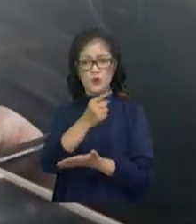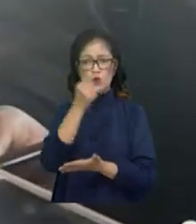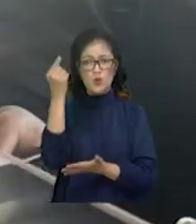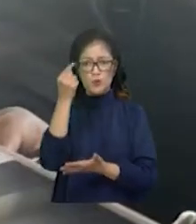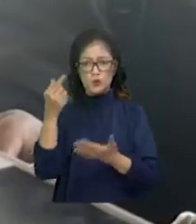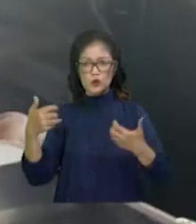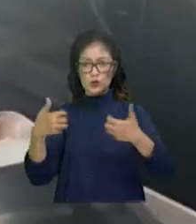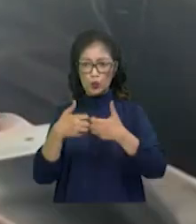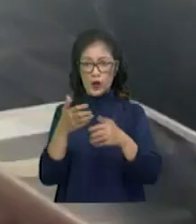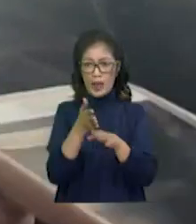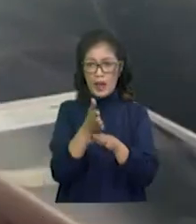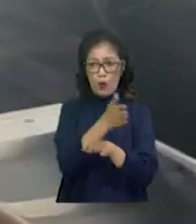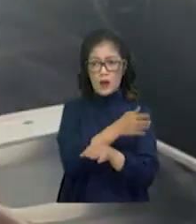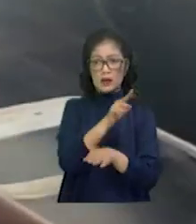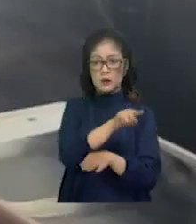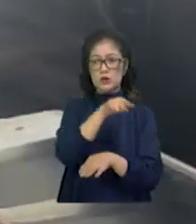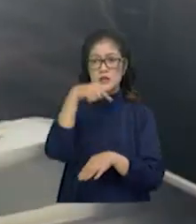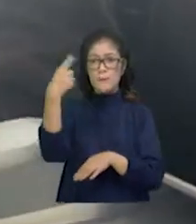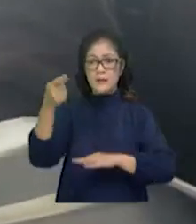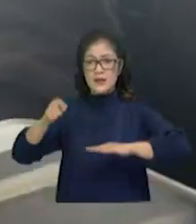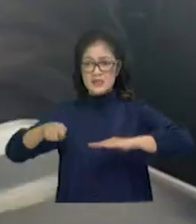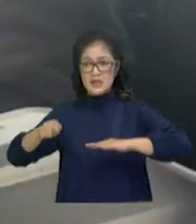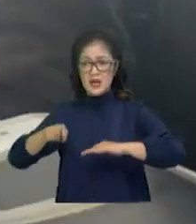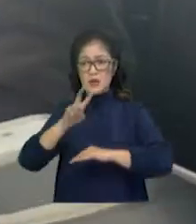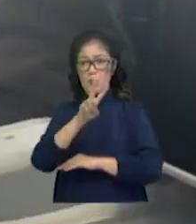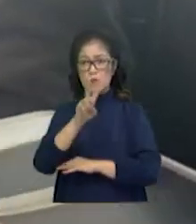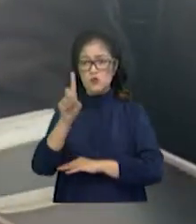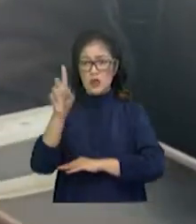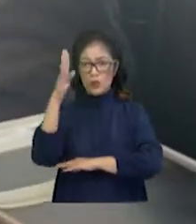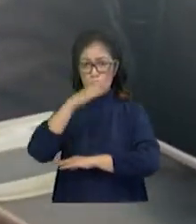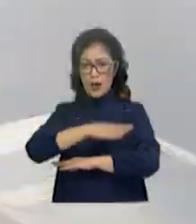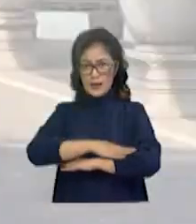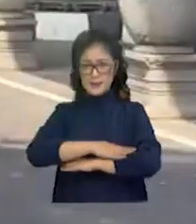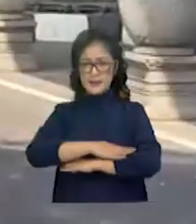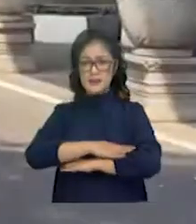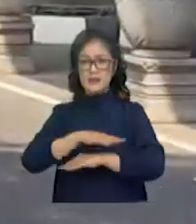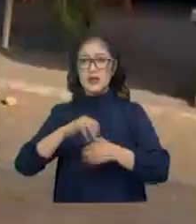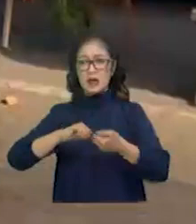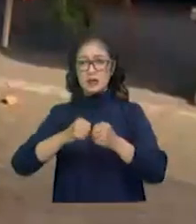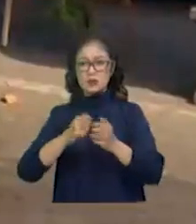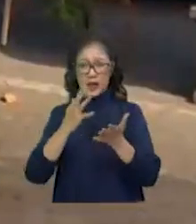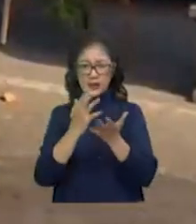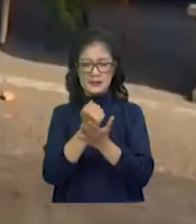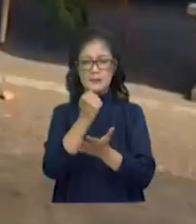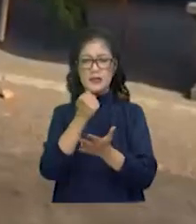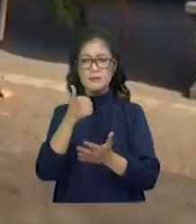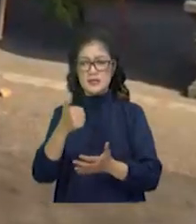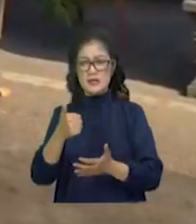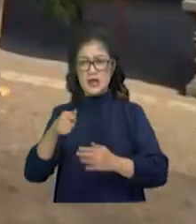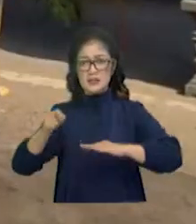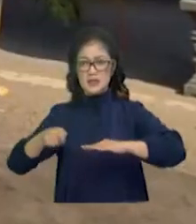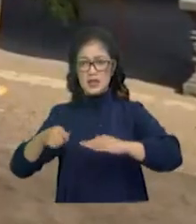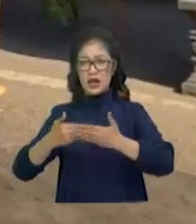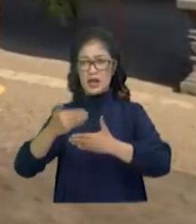sejak awal ya sampai sidang ke-21 hari ini terpenuhi. Sidang selanjutnya dengan agenda